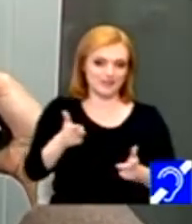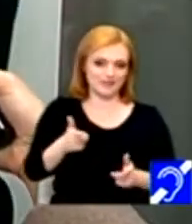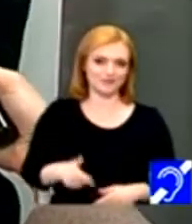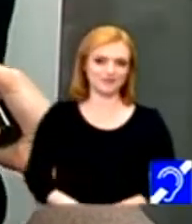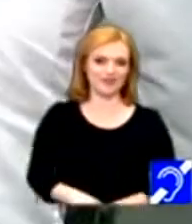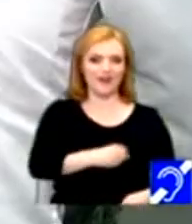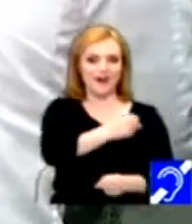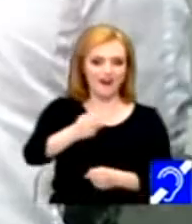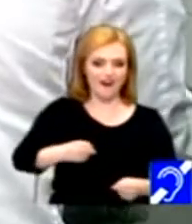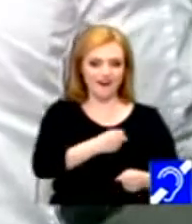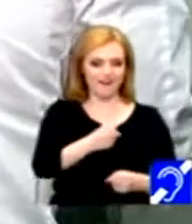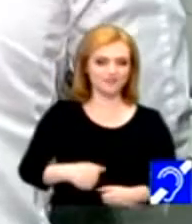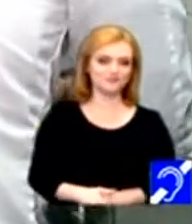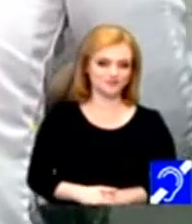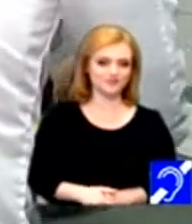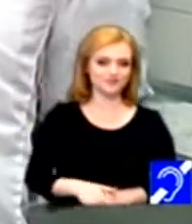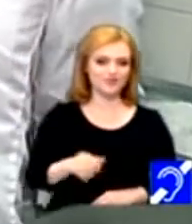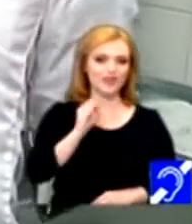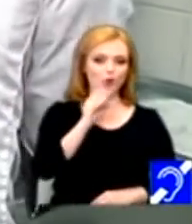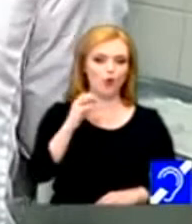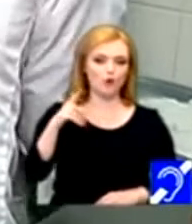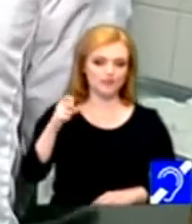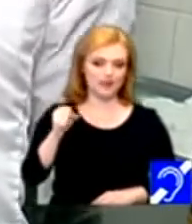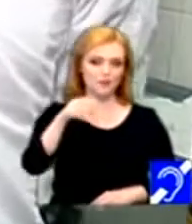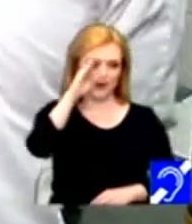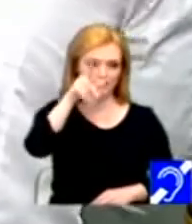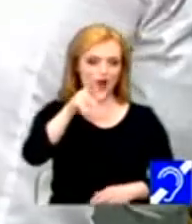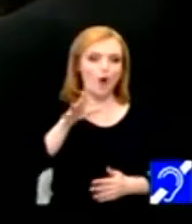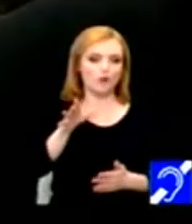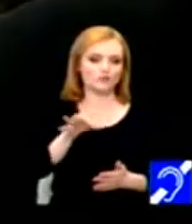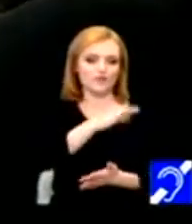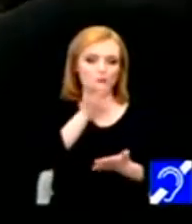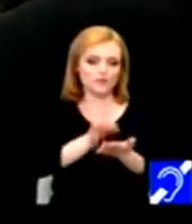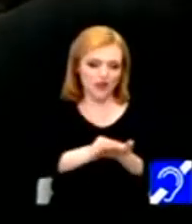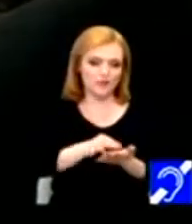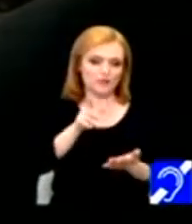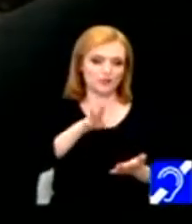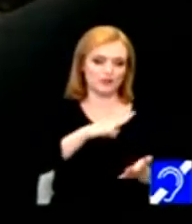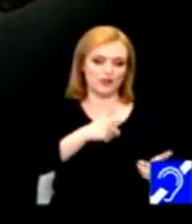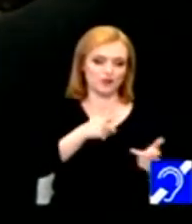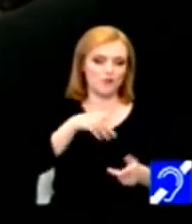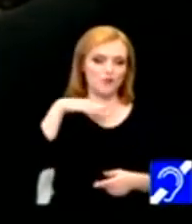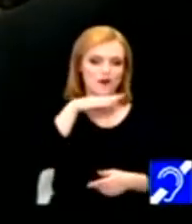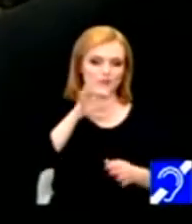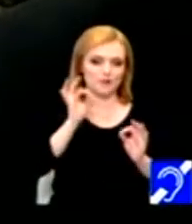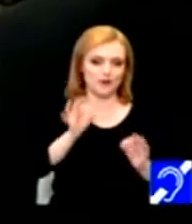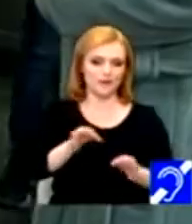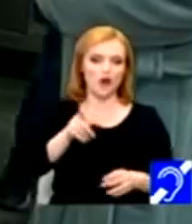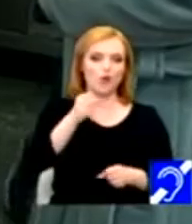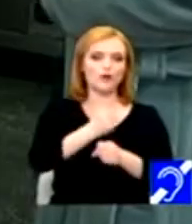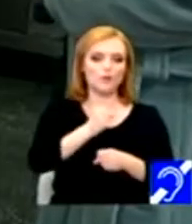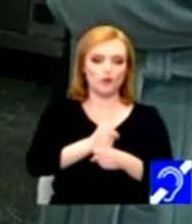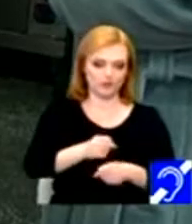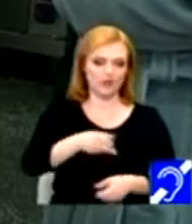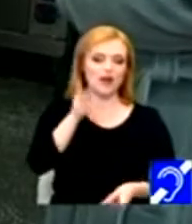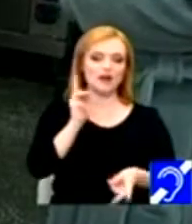se lipească la fund. Ion Gonța a fost responsabil de pregătirea fripturii. Este student, dar lucrează și ca bucătar într-un restaurant din Chișinău.